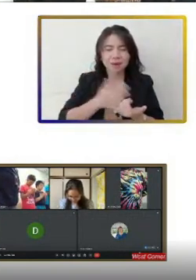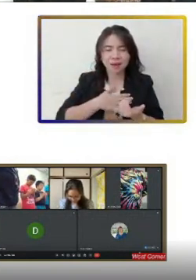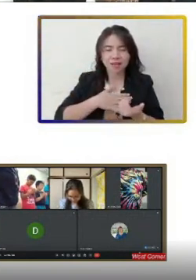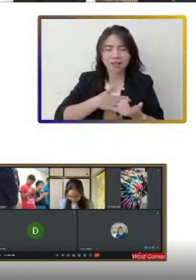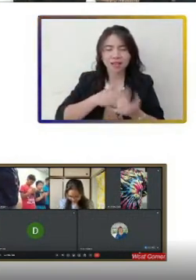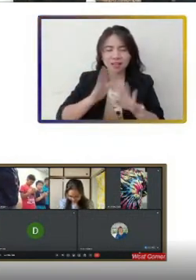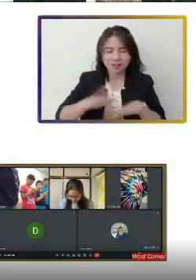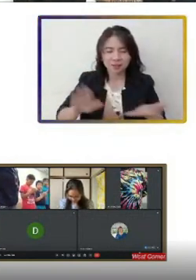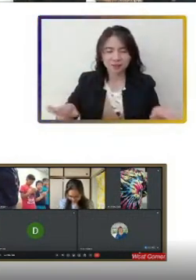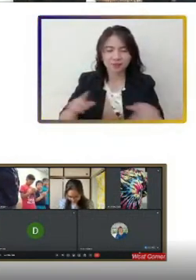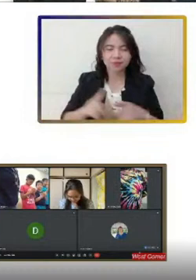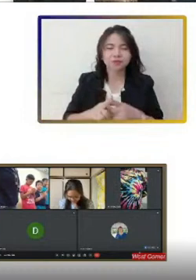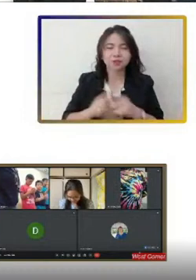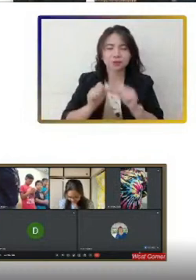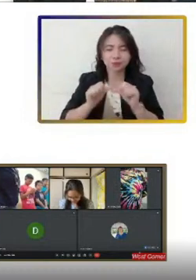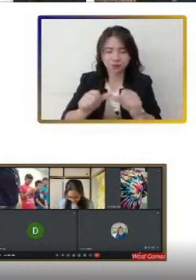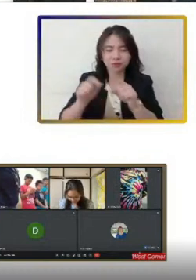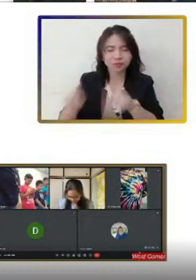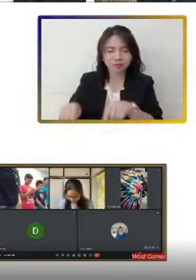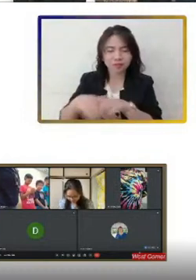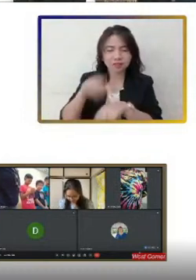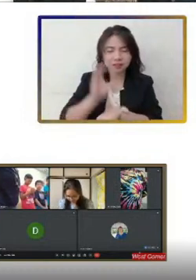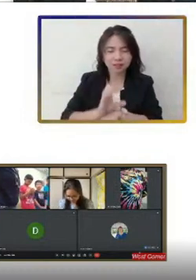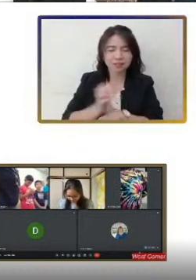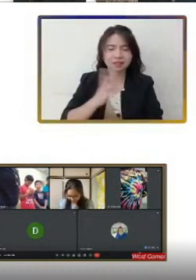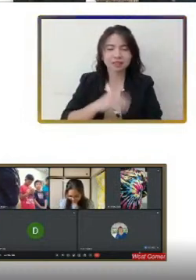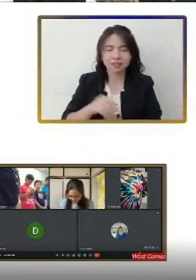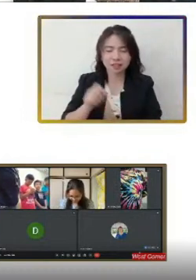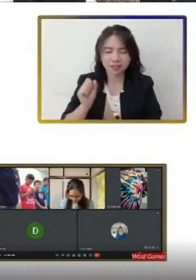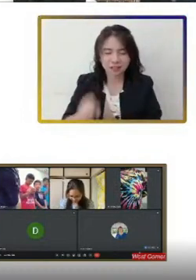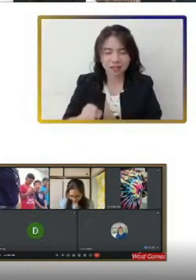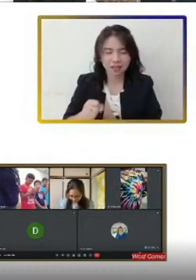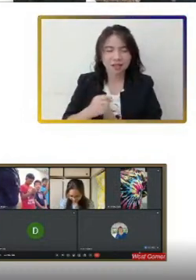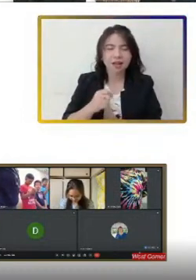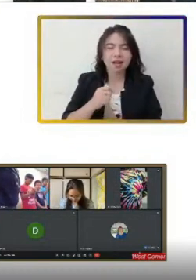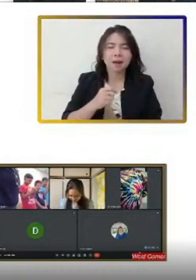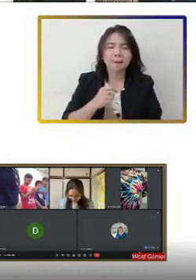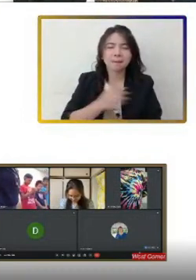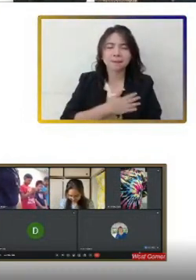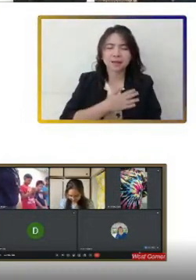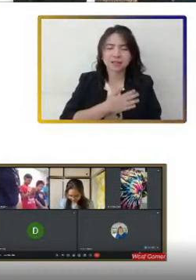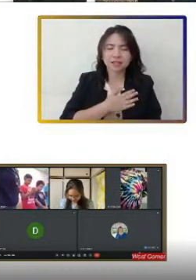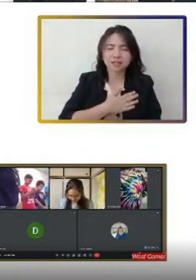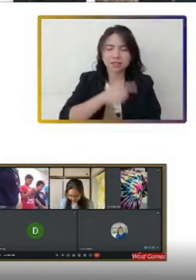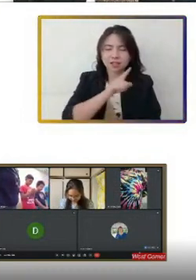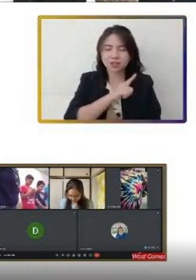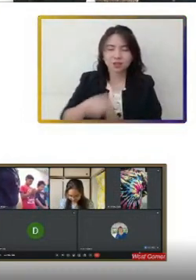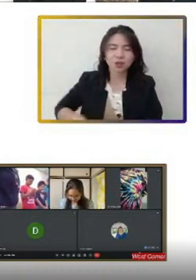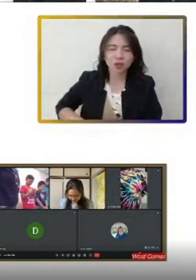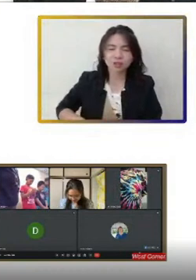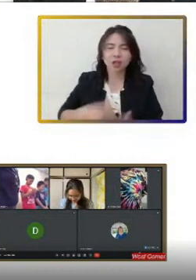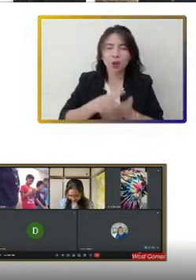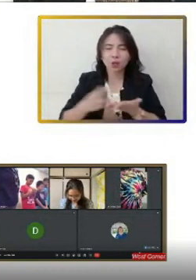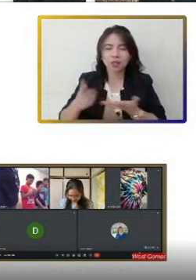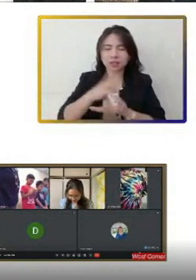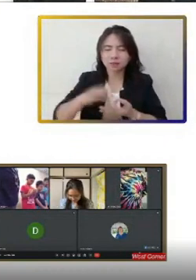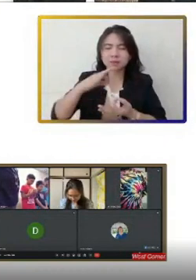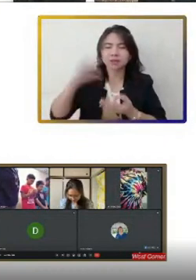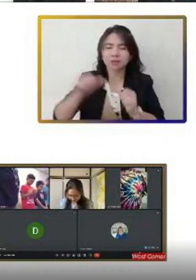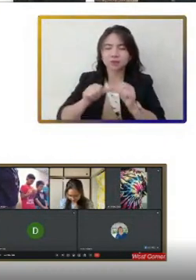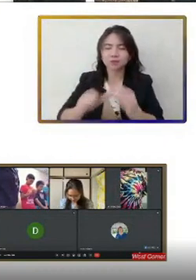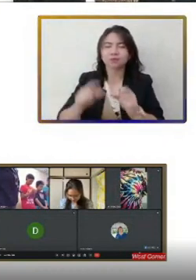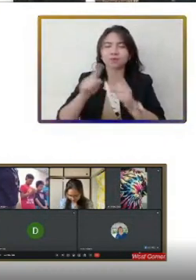Lord, kami mga Flores family, Panginoon naman, na talagang kikilos na po ang banal na spirito sa aming buhay,